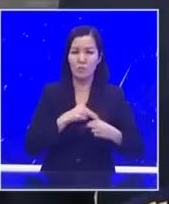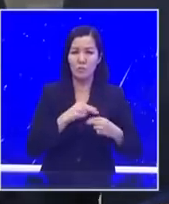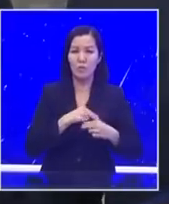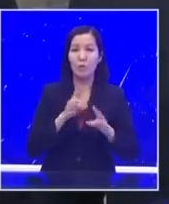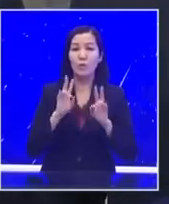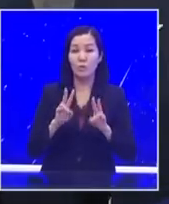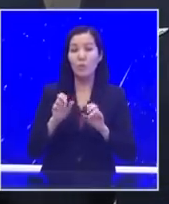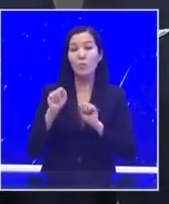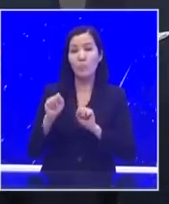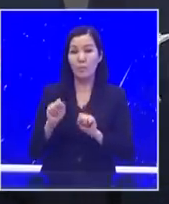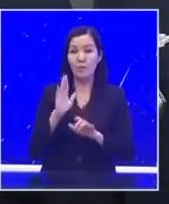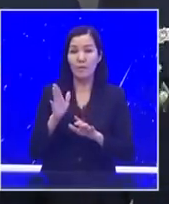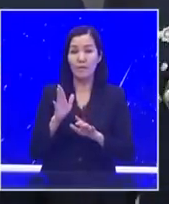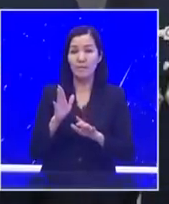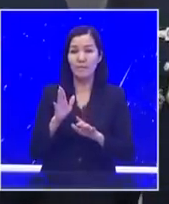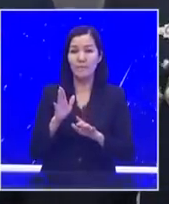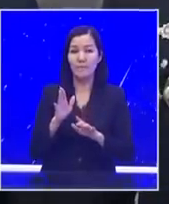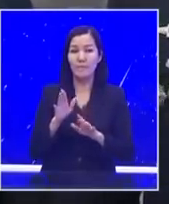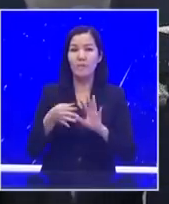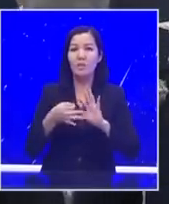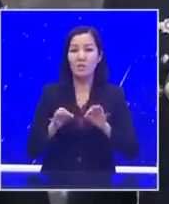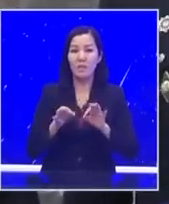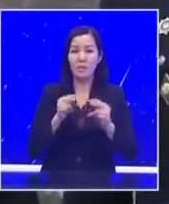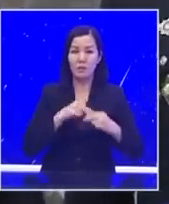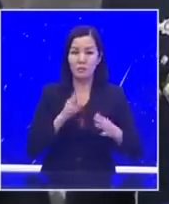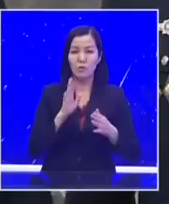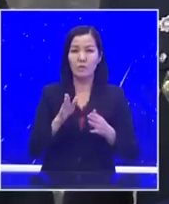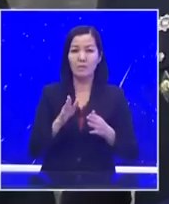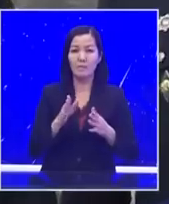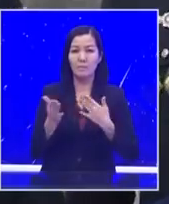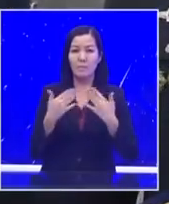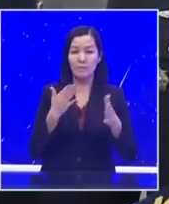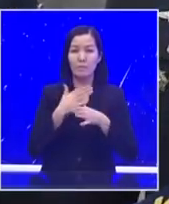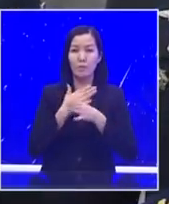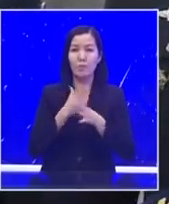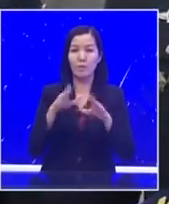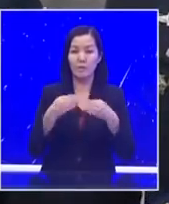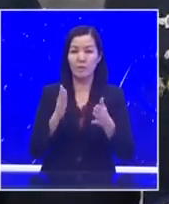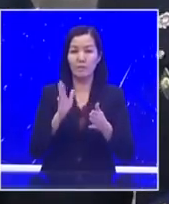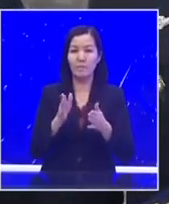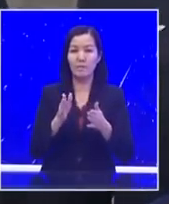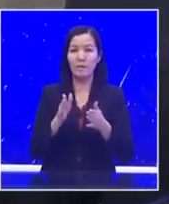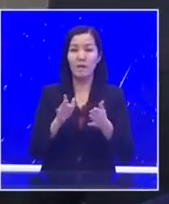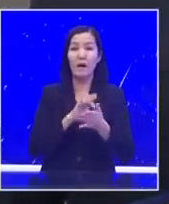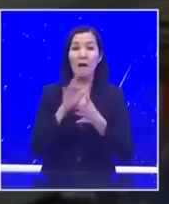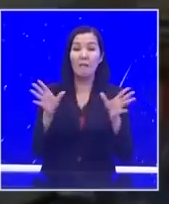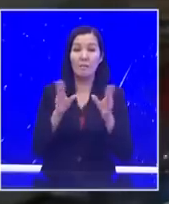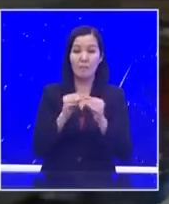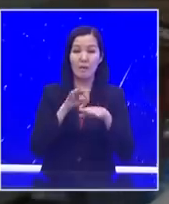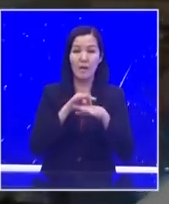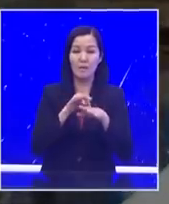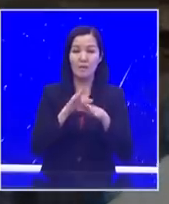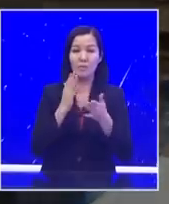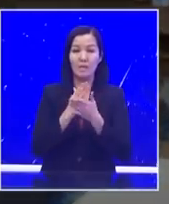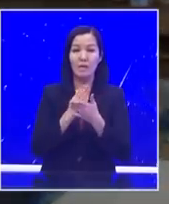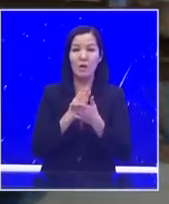ничего. Но мы с Бахчаном Дышим четко работаем. Бірмімізге көмектесіп, взаимодействуем, қаламен бірге. Өңір